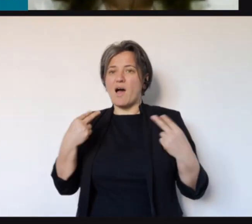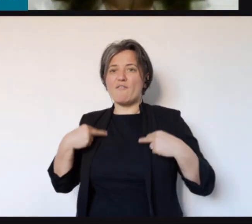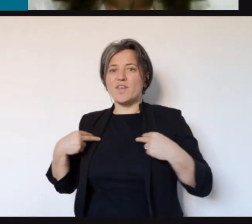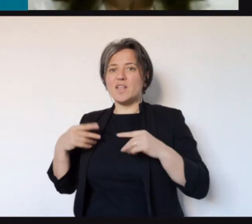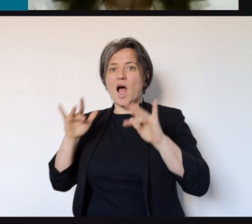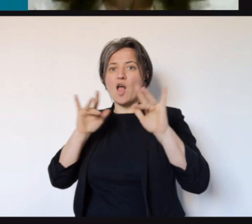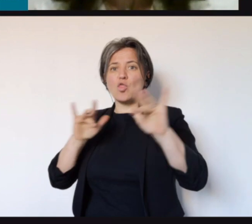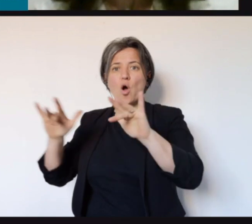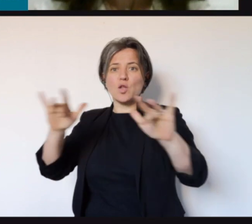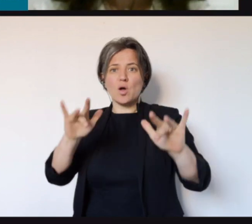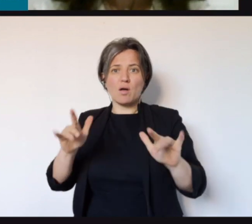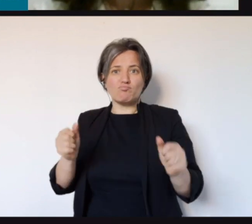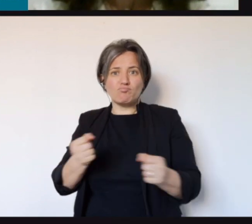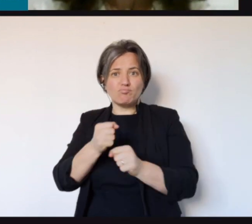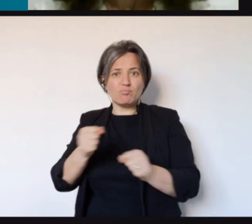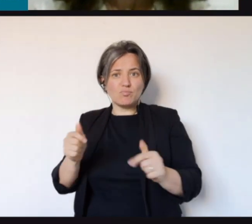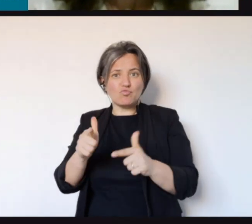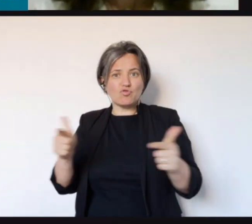toccarla.